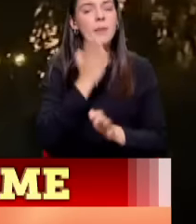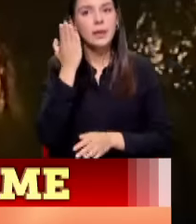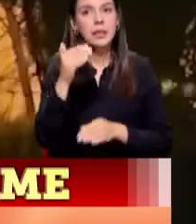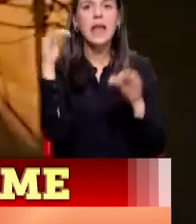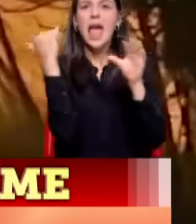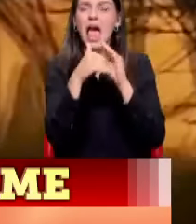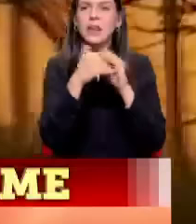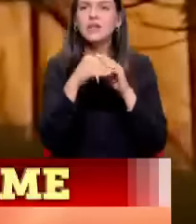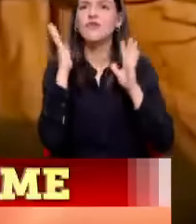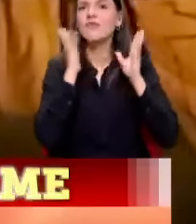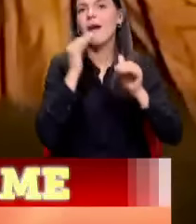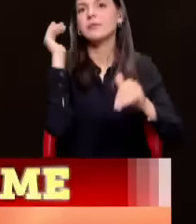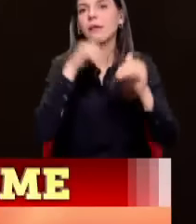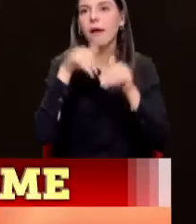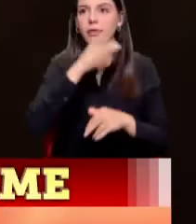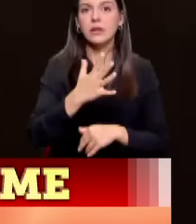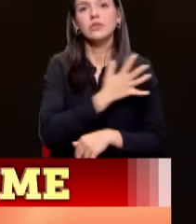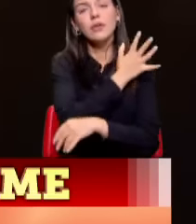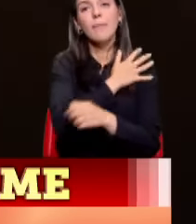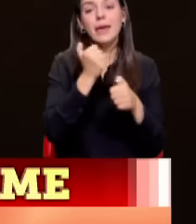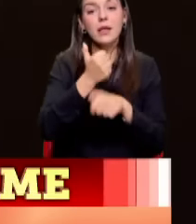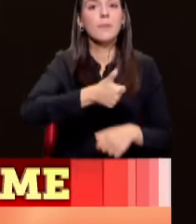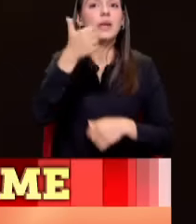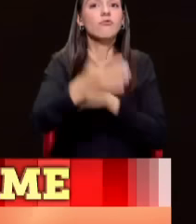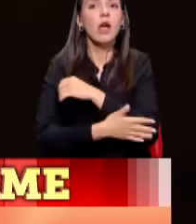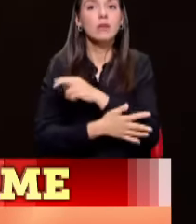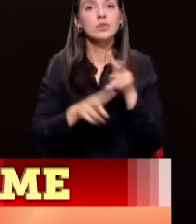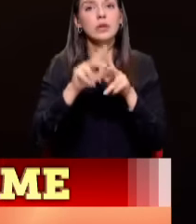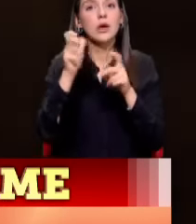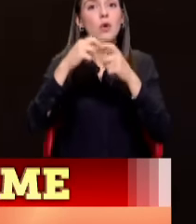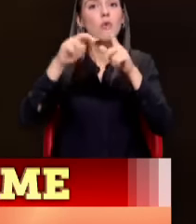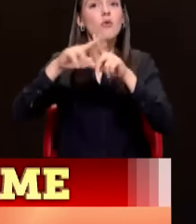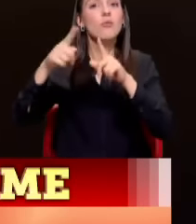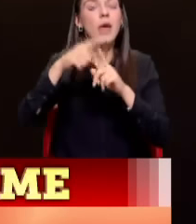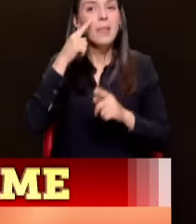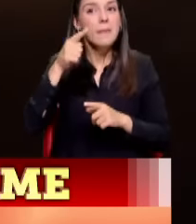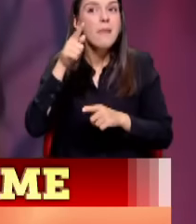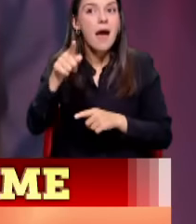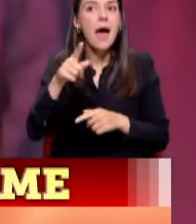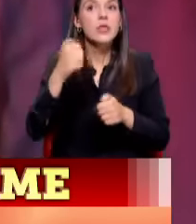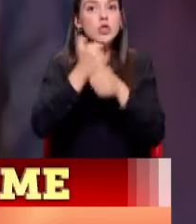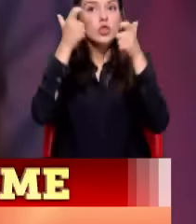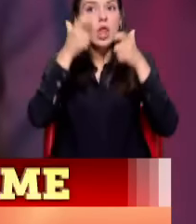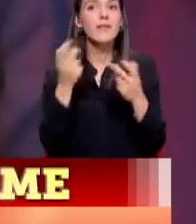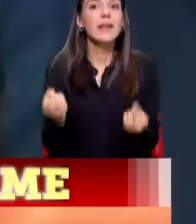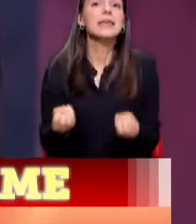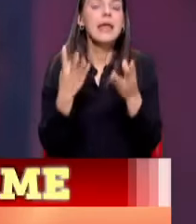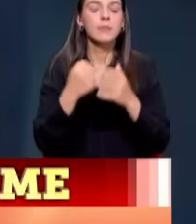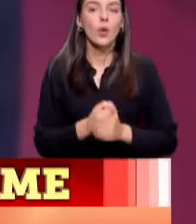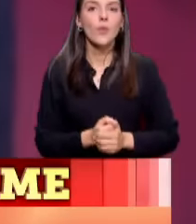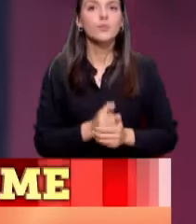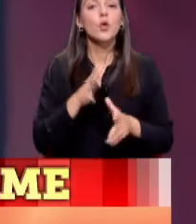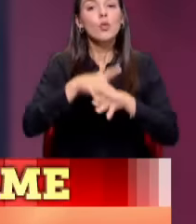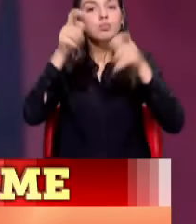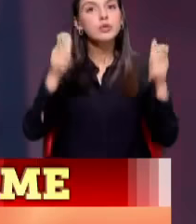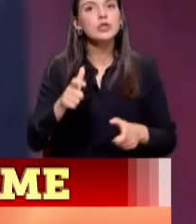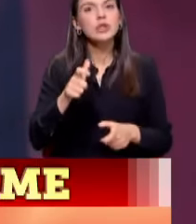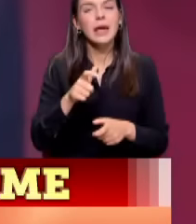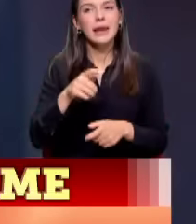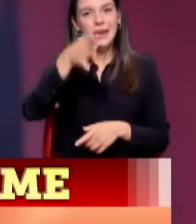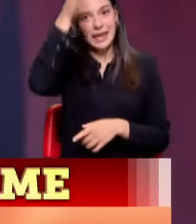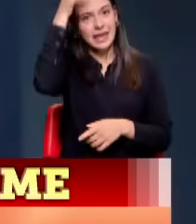de peşi sıra geldi. CHP Genel Başkan Yardımcısı Murat Bakan, ekip sayısı yetersiz dedi. Büyükşehir itfaiyesi buradaydı.